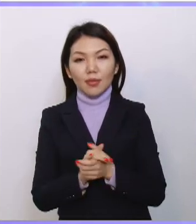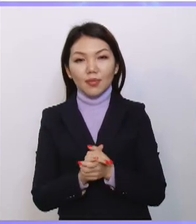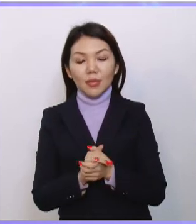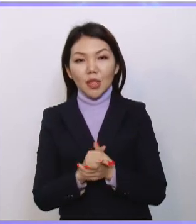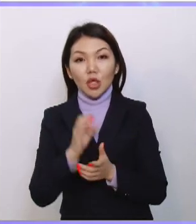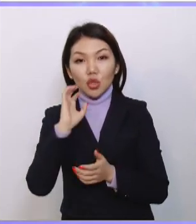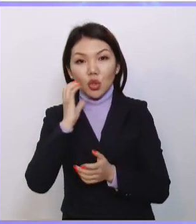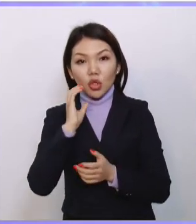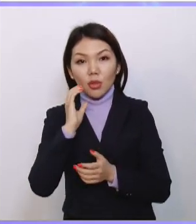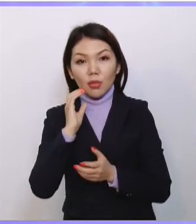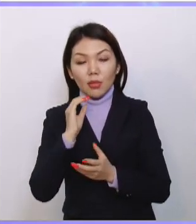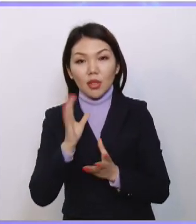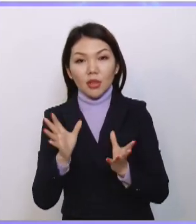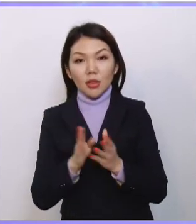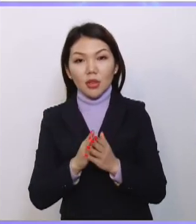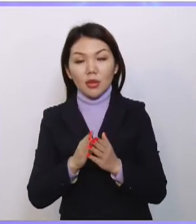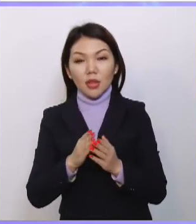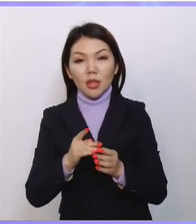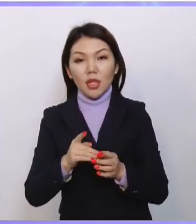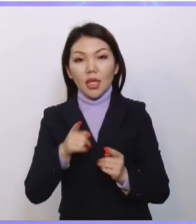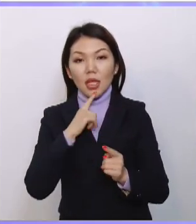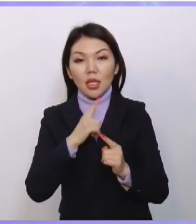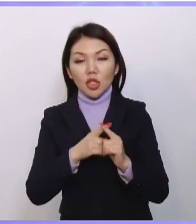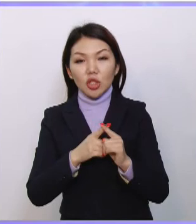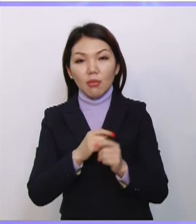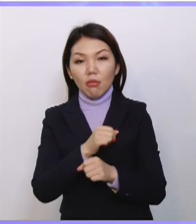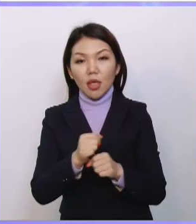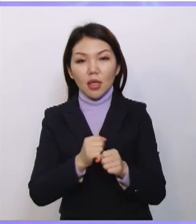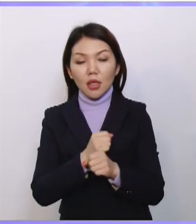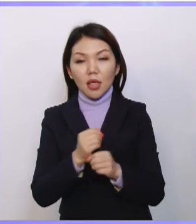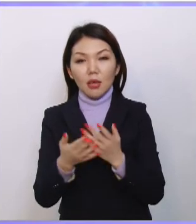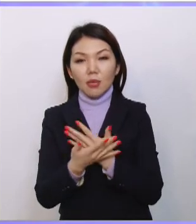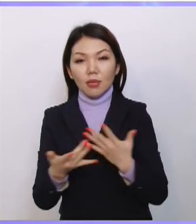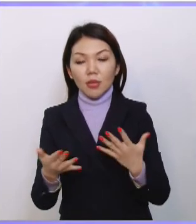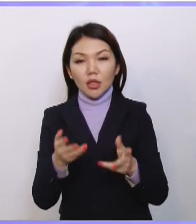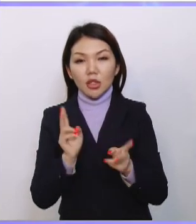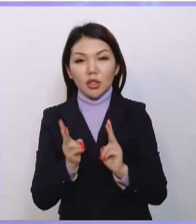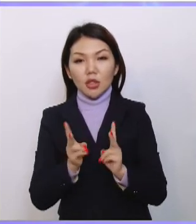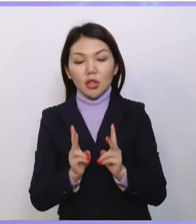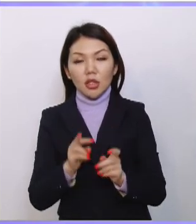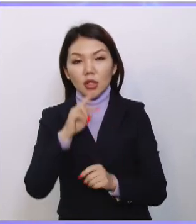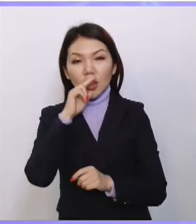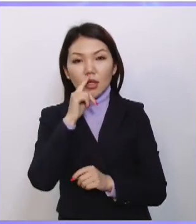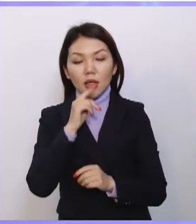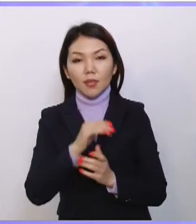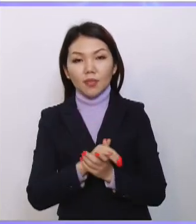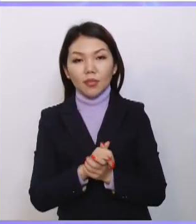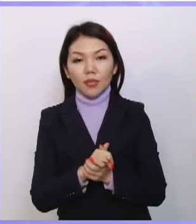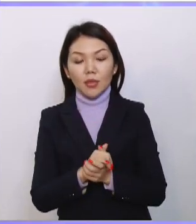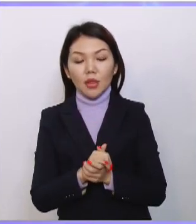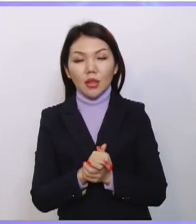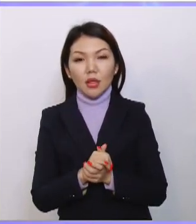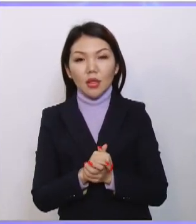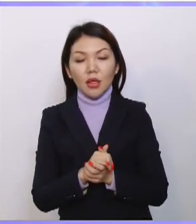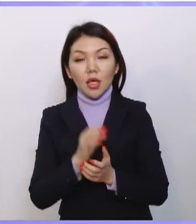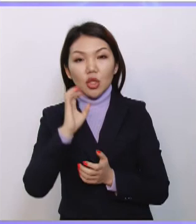Çoŋ enem menen ejem jemişterden kıyam, şire jasaşat. Kata. Sebebi çoŋ